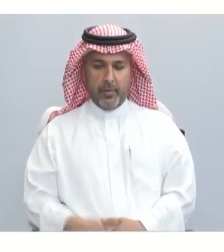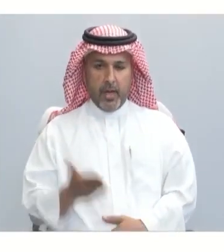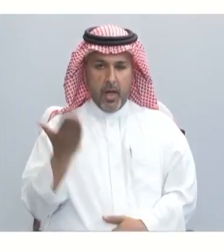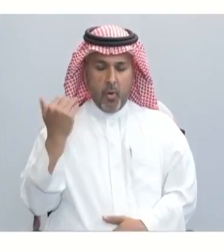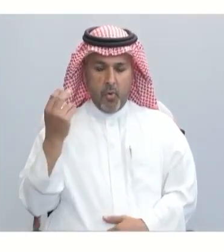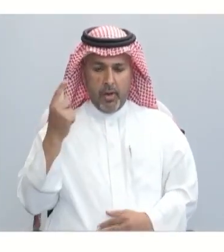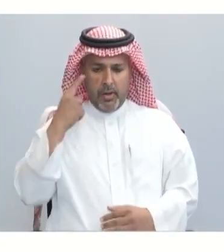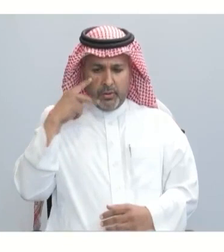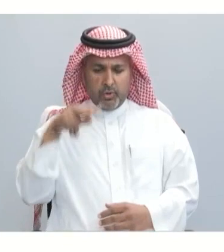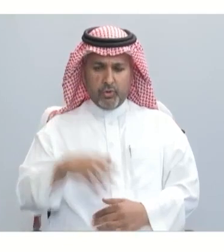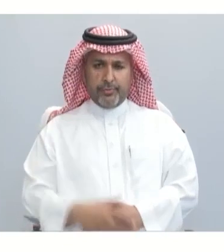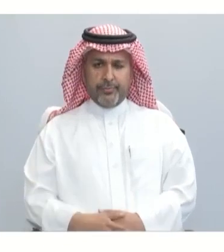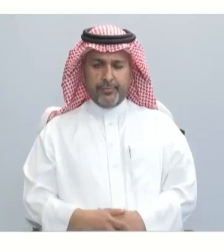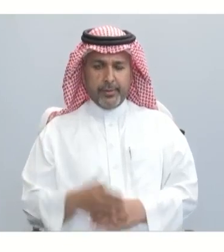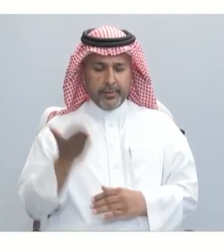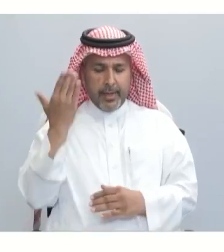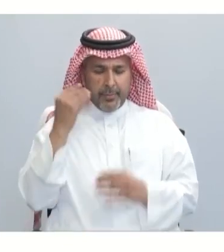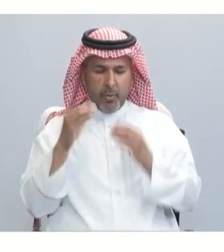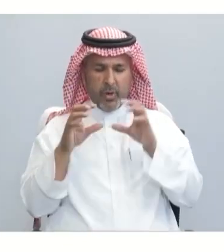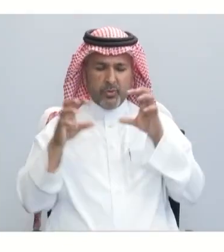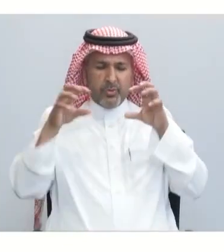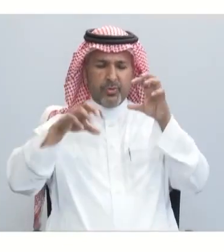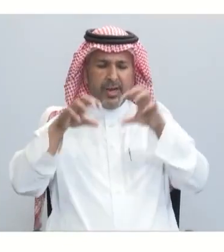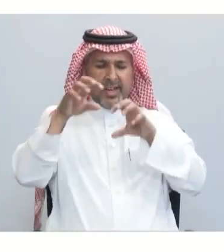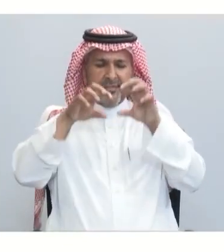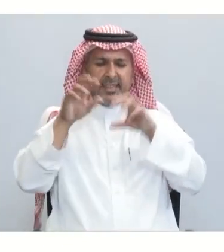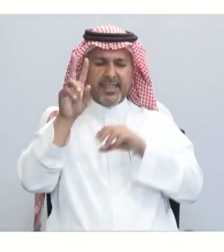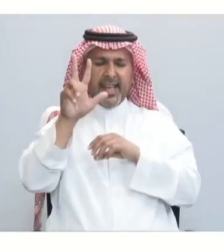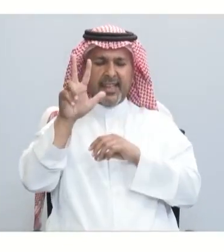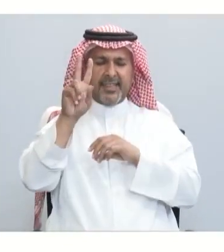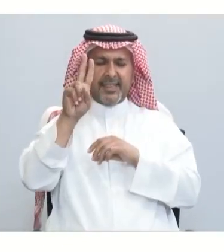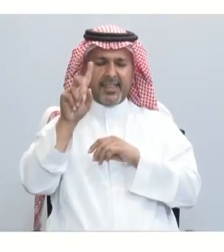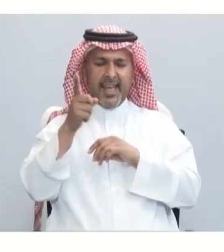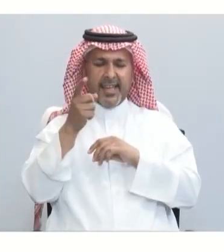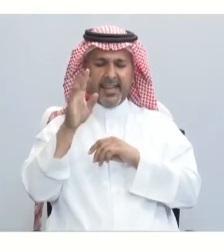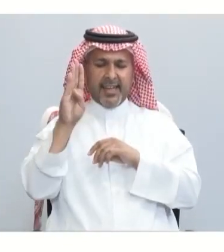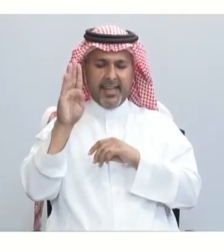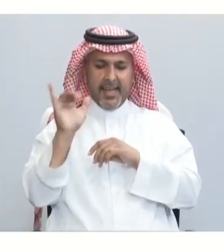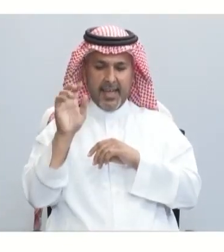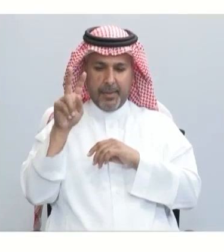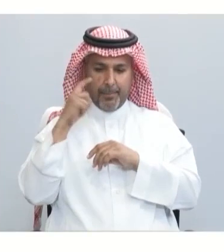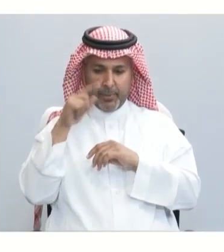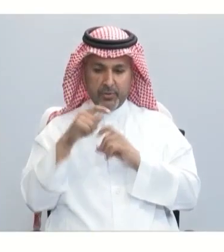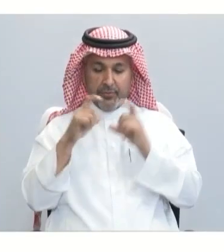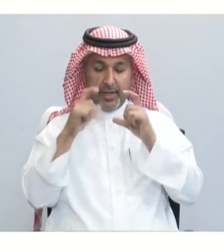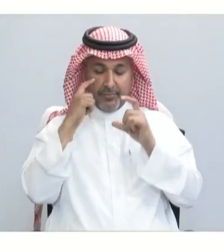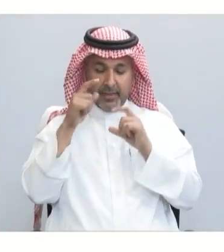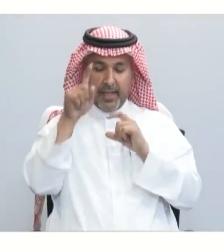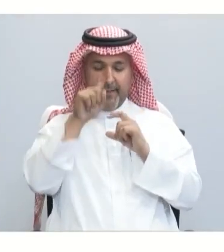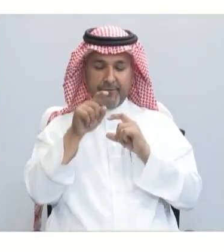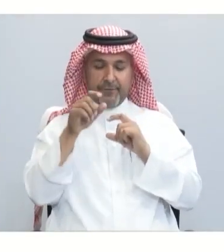اللي هي اننا نستعمل التركيب يعني راح نوجد اف تركيب جي اوف اكس لازم